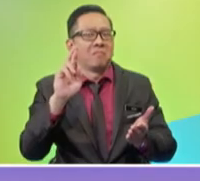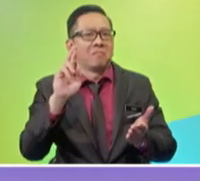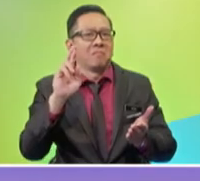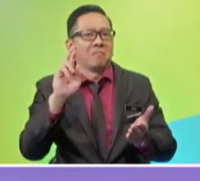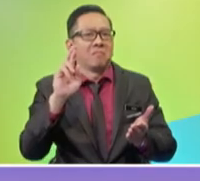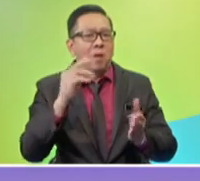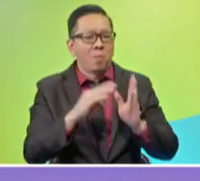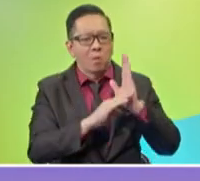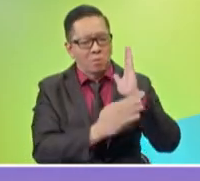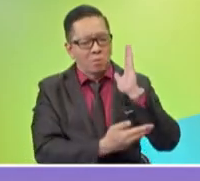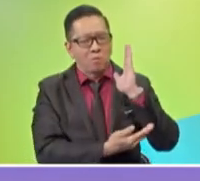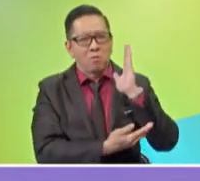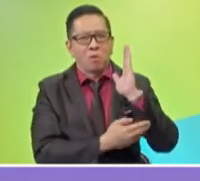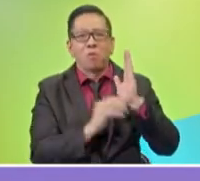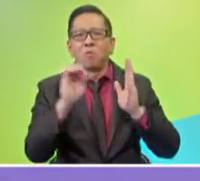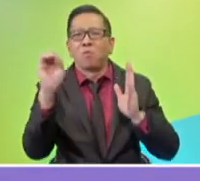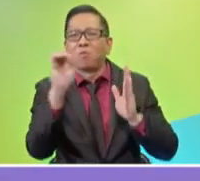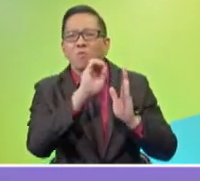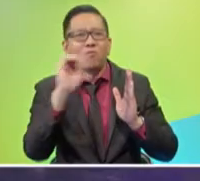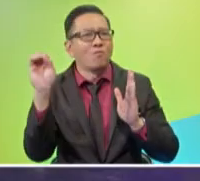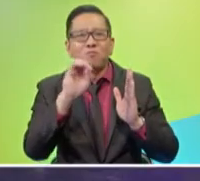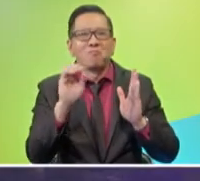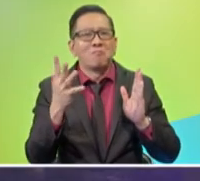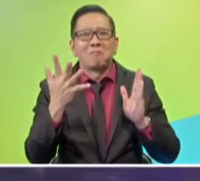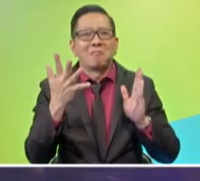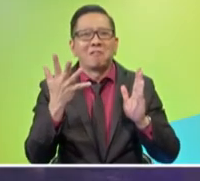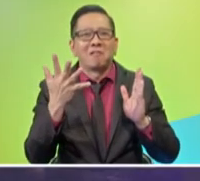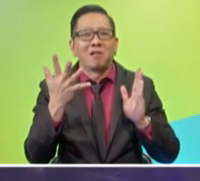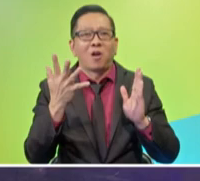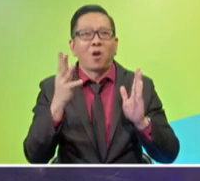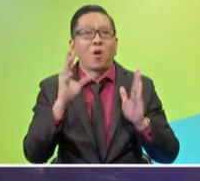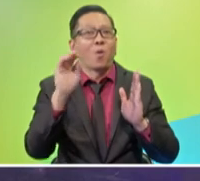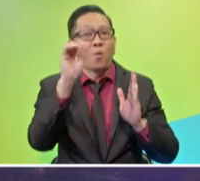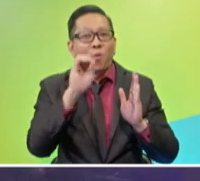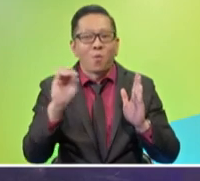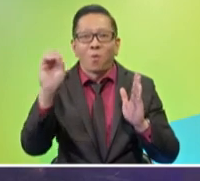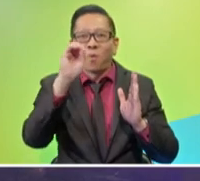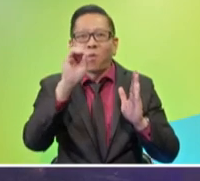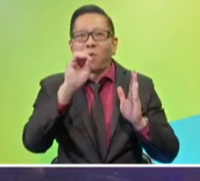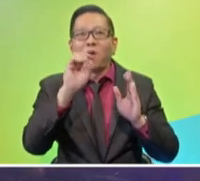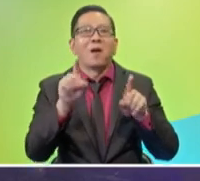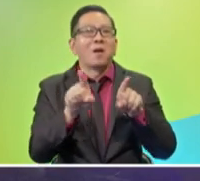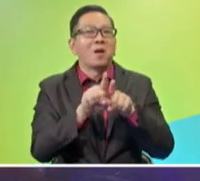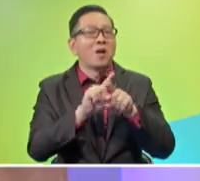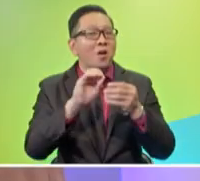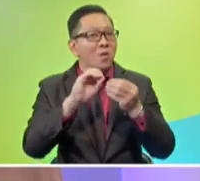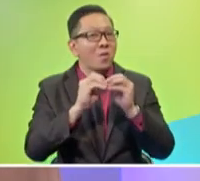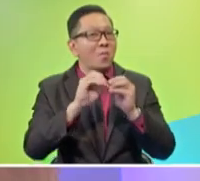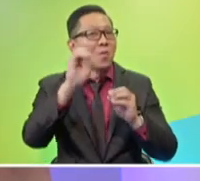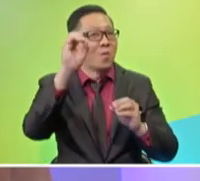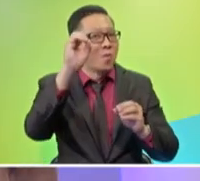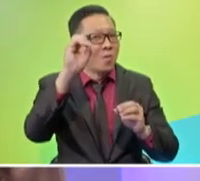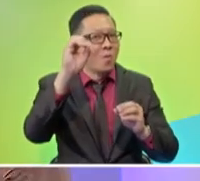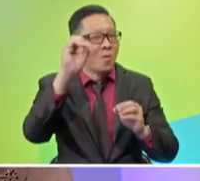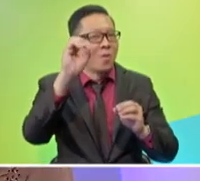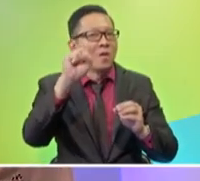Dalam bakul ni kosong, tak ada apa-apa. Betul, kosong. Maksudnya nombor yang terlibat ialah Sifar yang